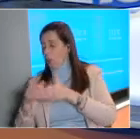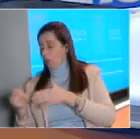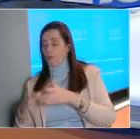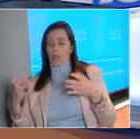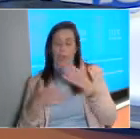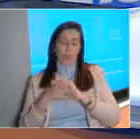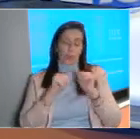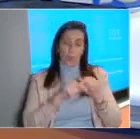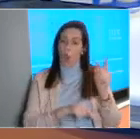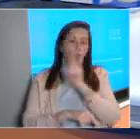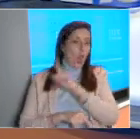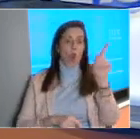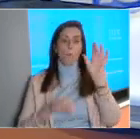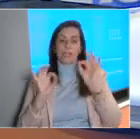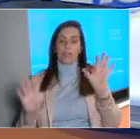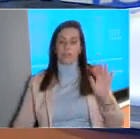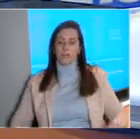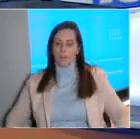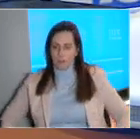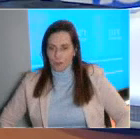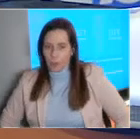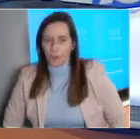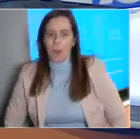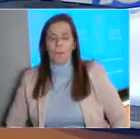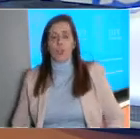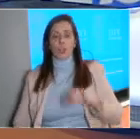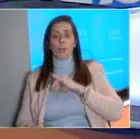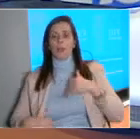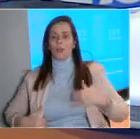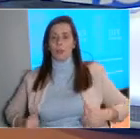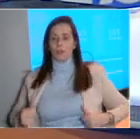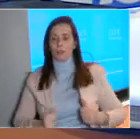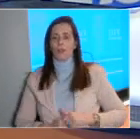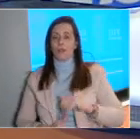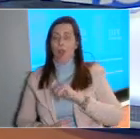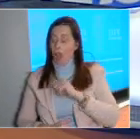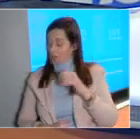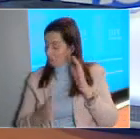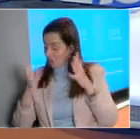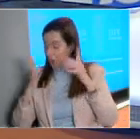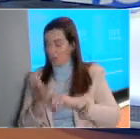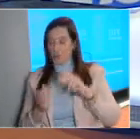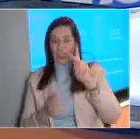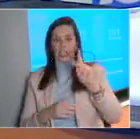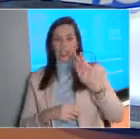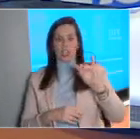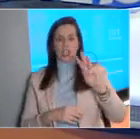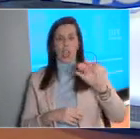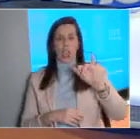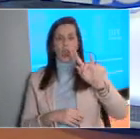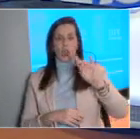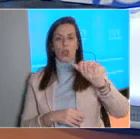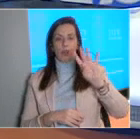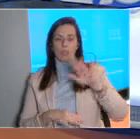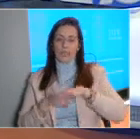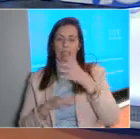ויהיה מחנה שיתמוך בכזה. לא, זה לא לגיטימי. אבל אני, באמת, מה שמעניין אותי זה סבבה, יאללה, אחלה, אחלה עמוד שדרה, ובאמת כל הכבוד ליואב קיש. סליחה שהפרחים